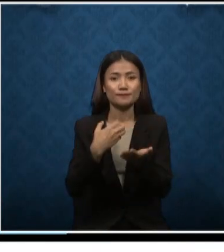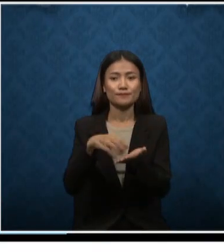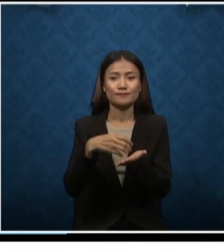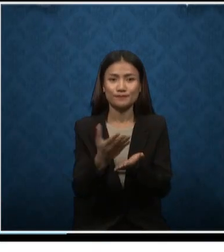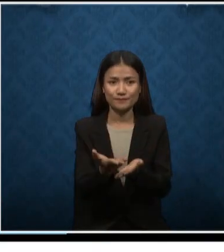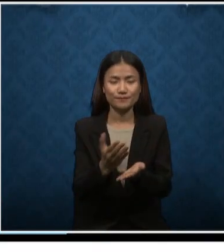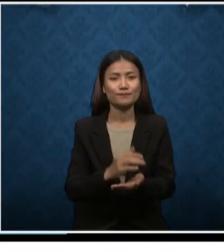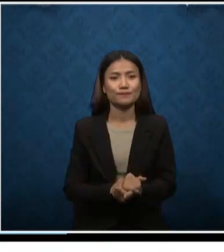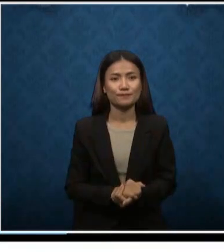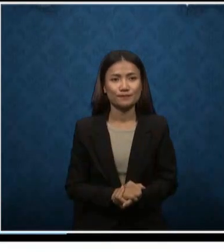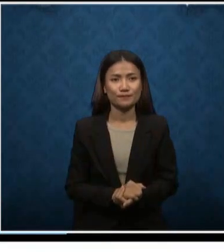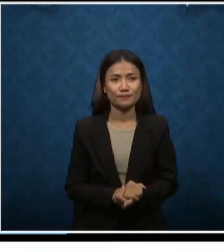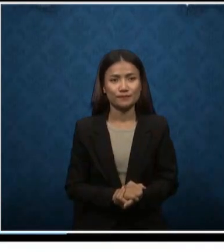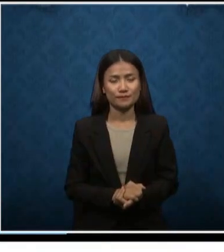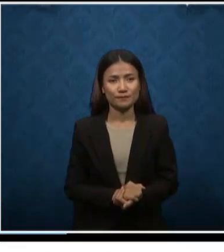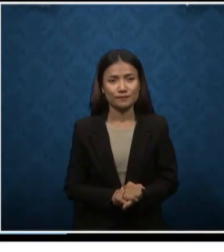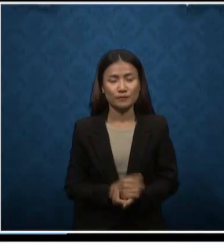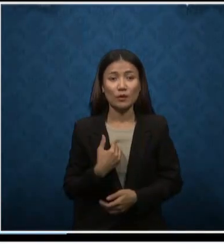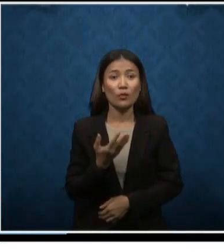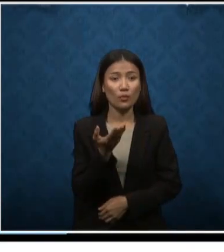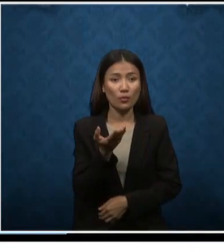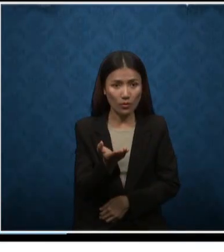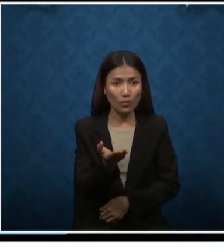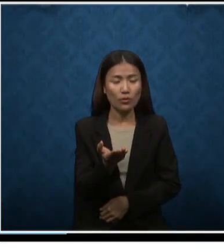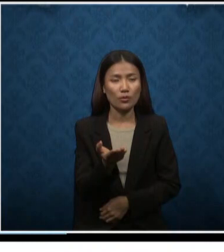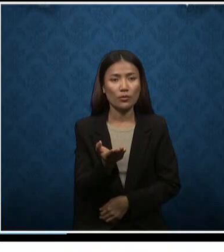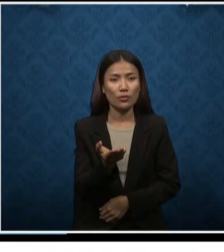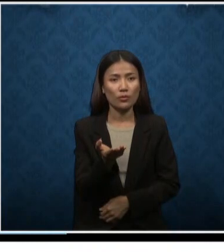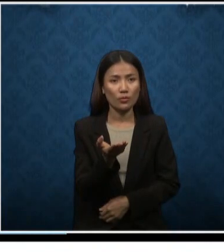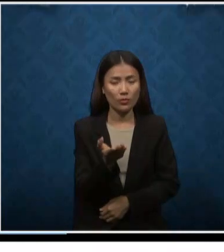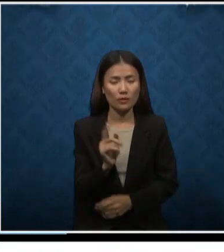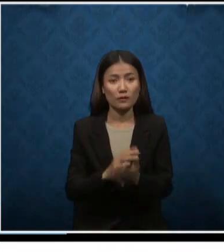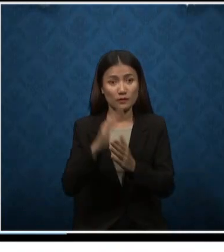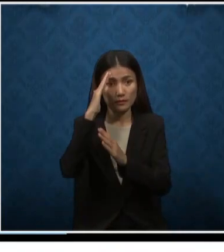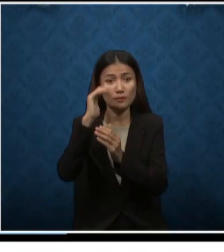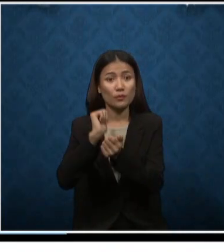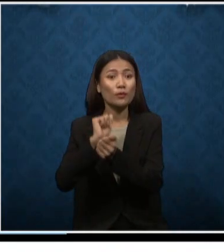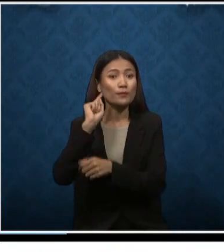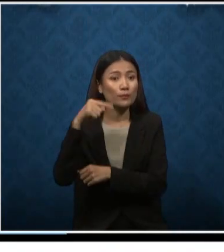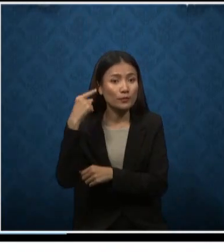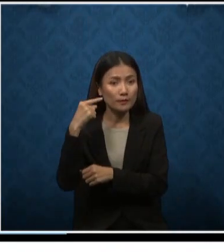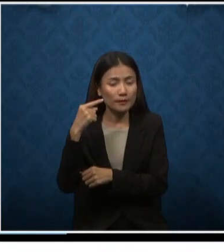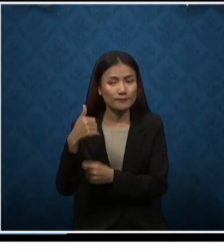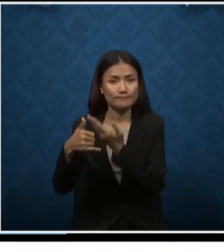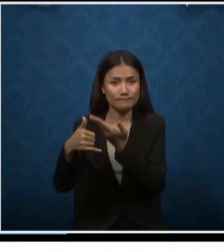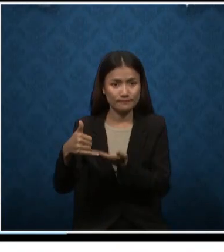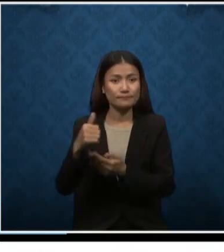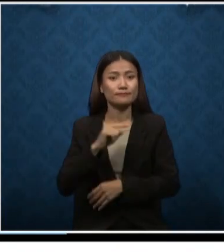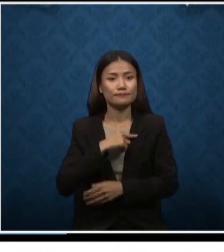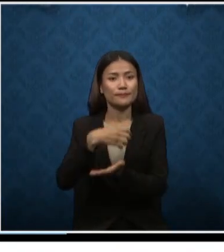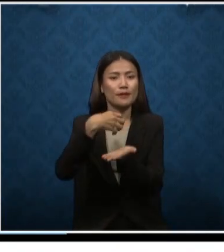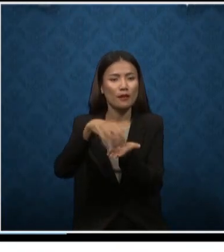เพื่อขออนุญาตให้พันตำรวจโทหญิงดร.ทิชารักษ์ณรงค์ฤทธิ์นำเสนอราย